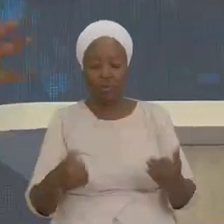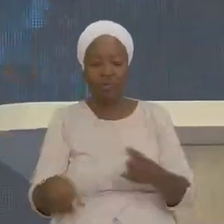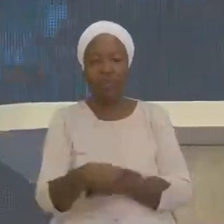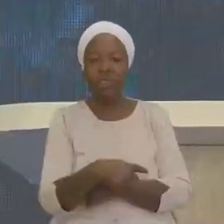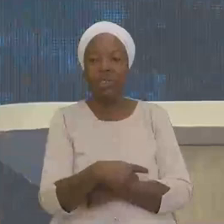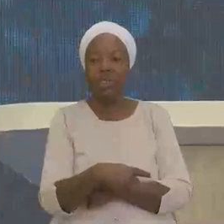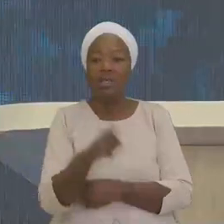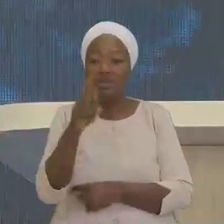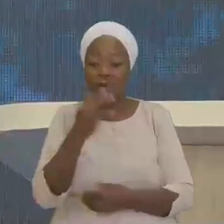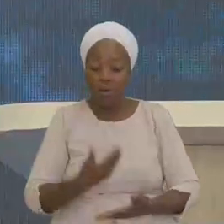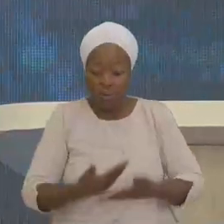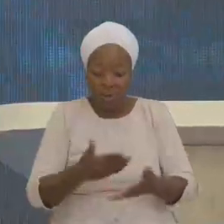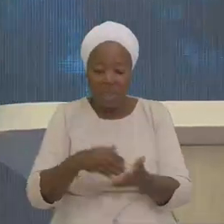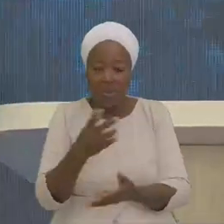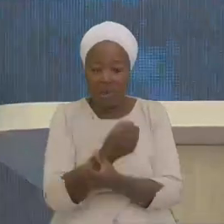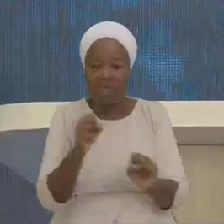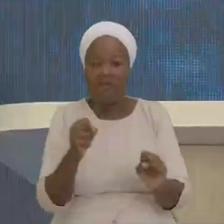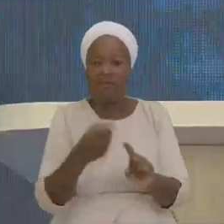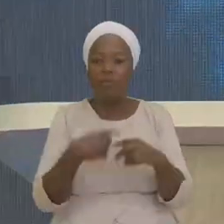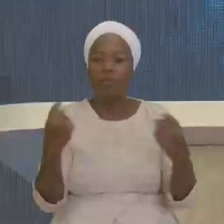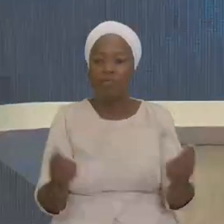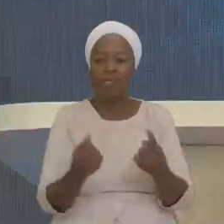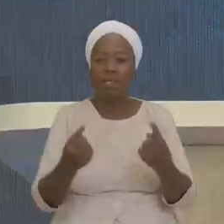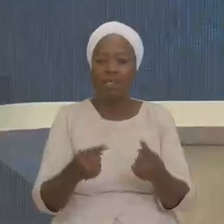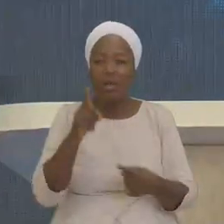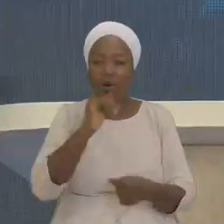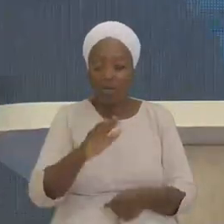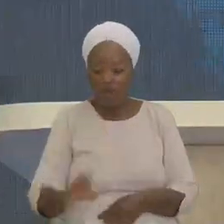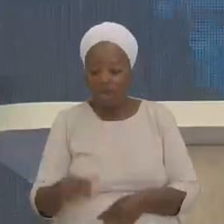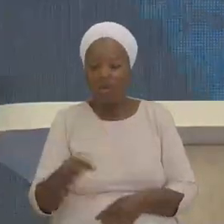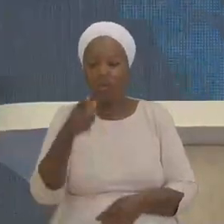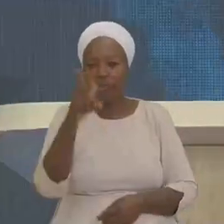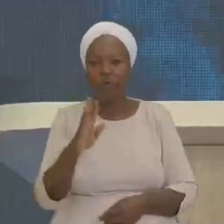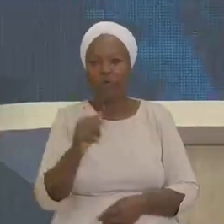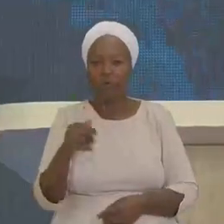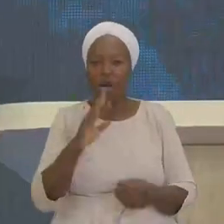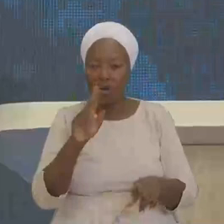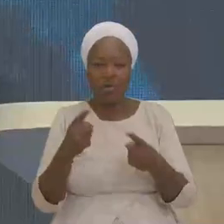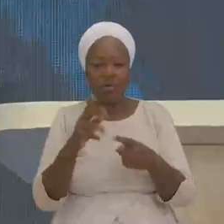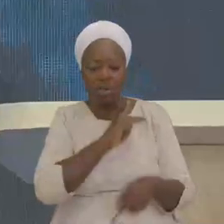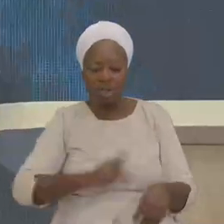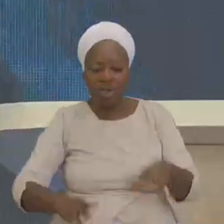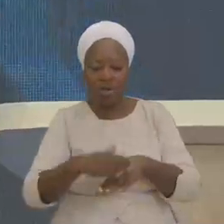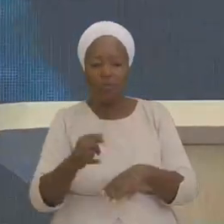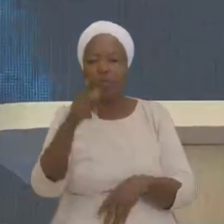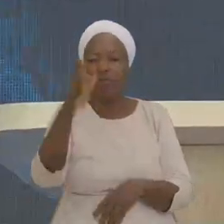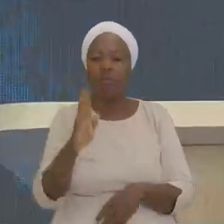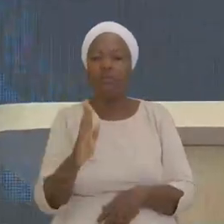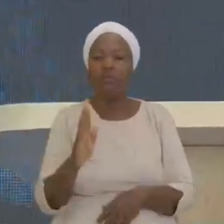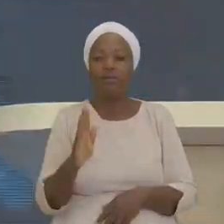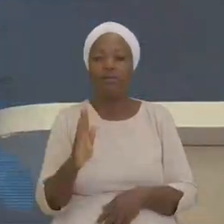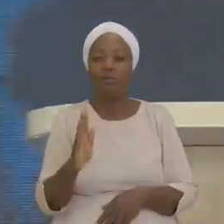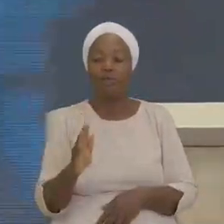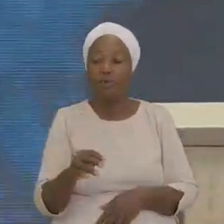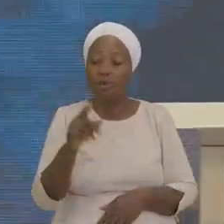Et je veux t'annoncer aujourd'hui, tu es né de nouveau, tu es sauvé, tu es enfant de Dieu, tu